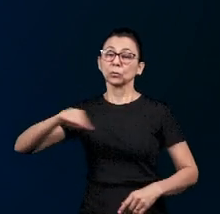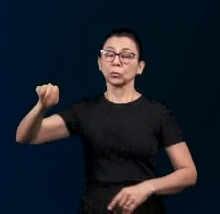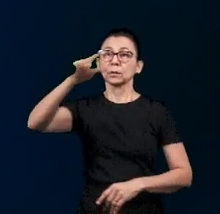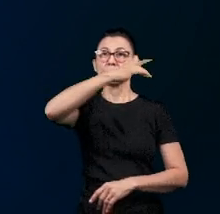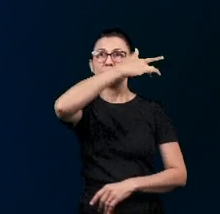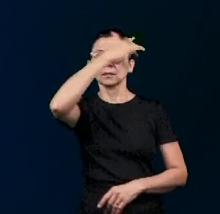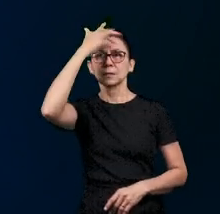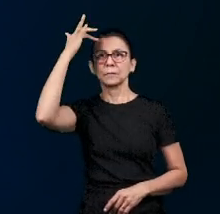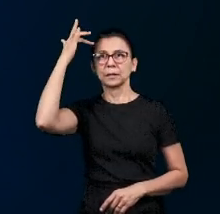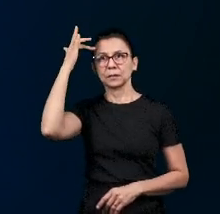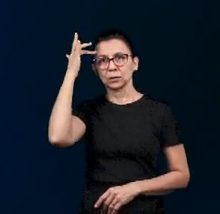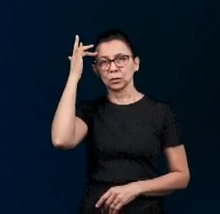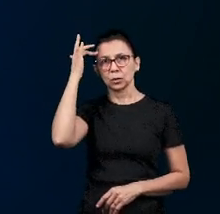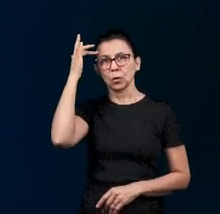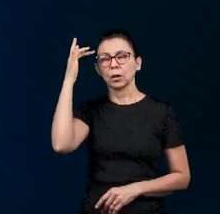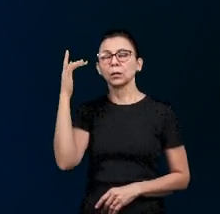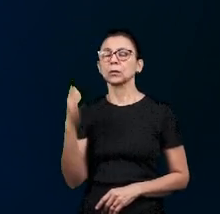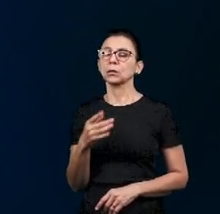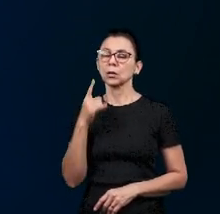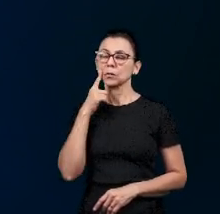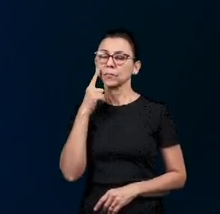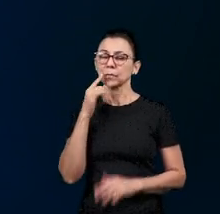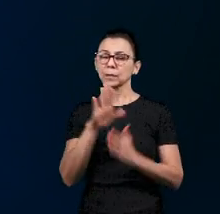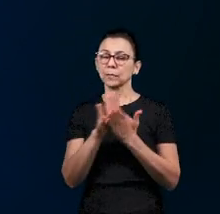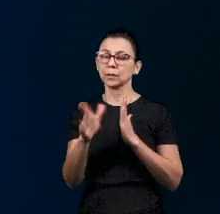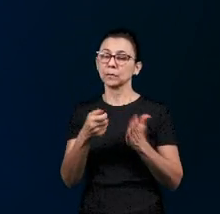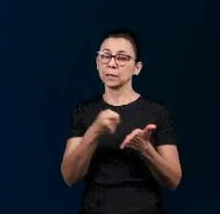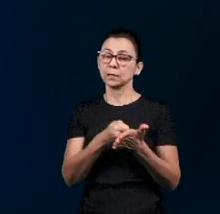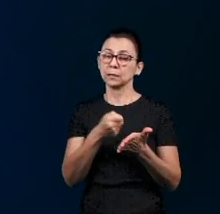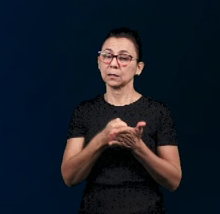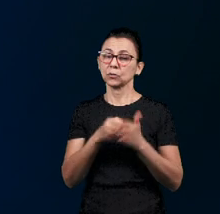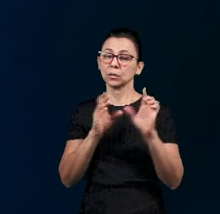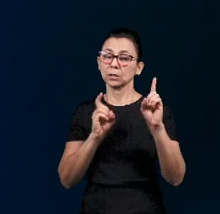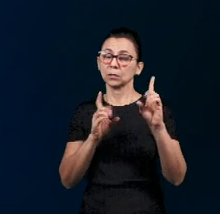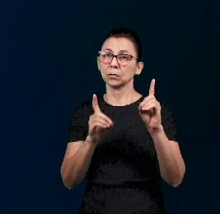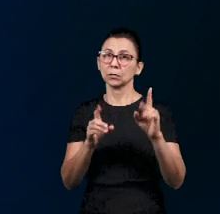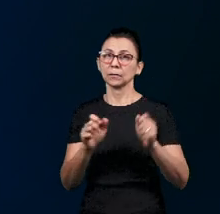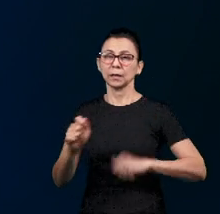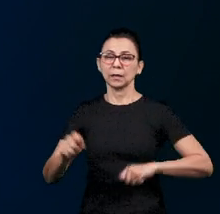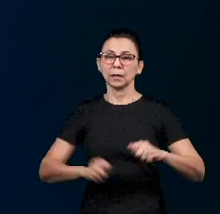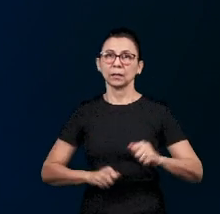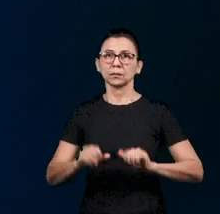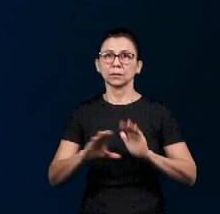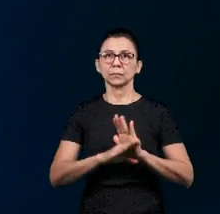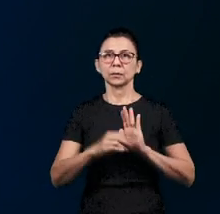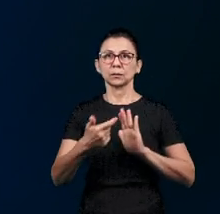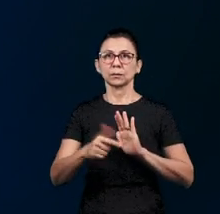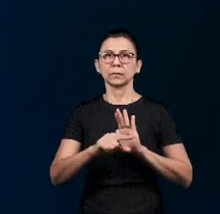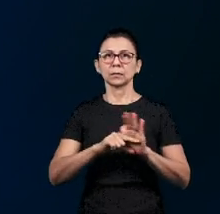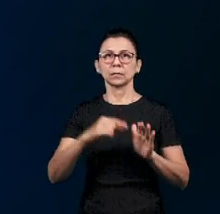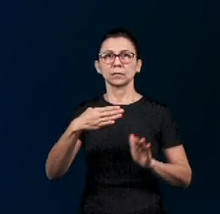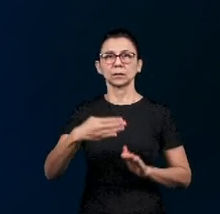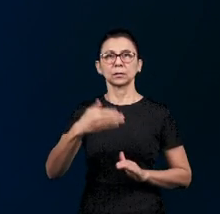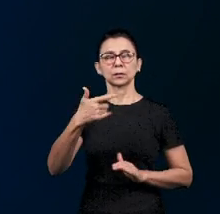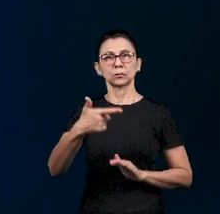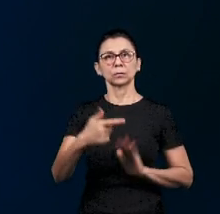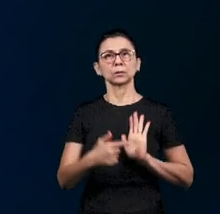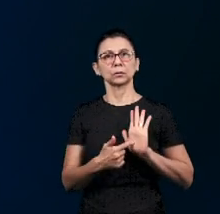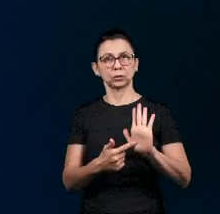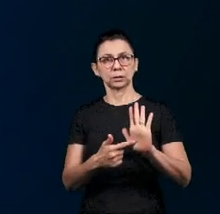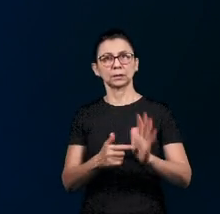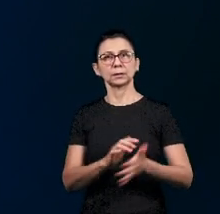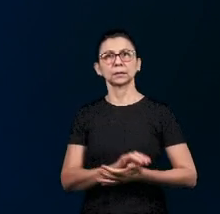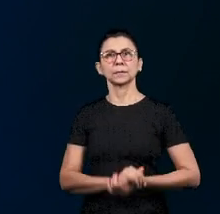Seigneur qu'il doit avoir la persévérance dans la doctrine. Dans le livre des Actes des Apôtres, chapitre 2, verset 42, on lit «